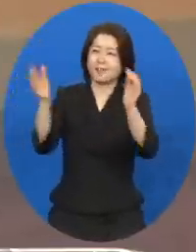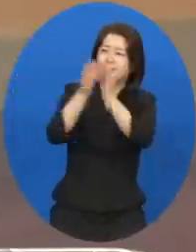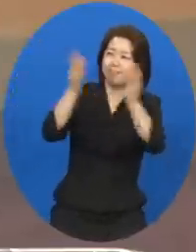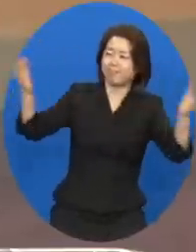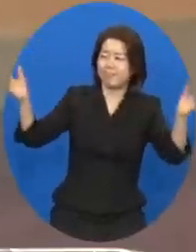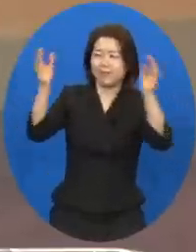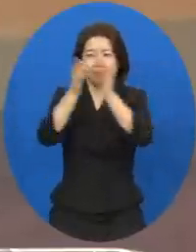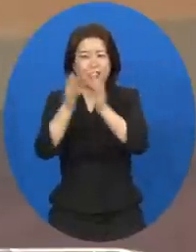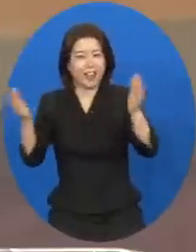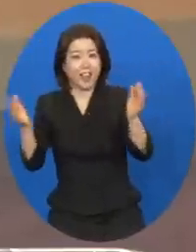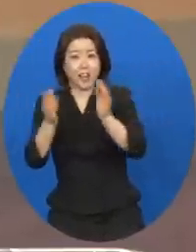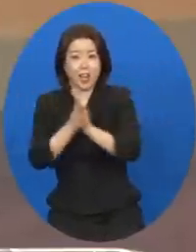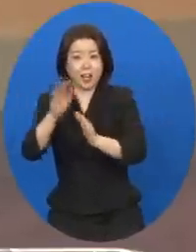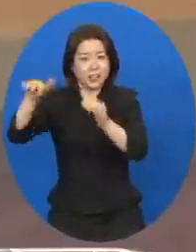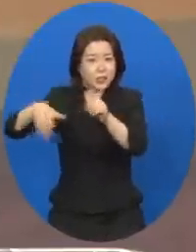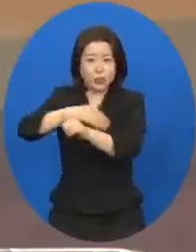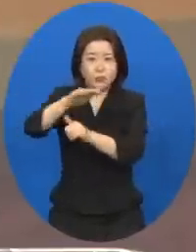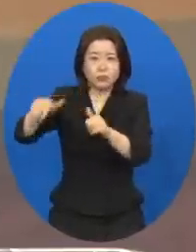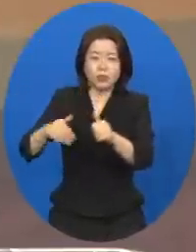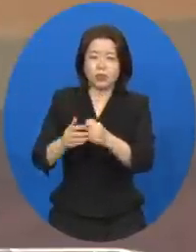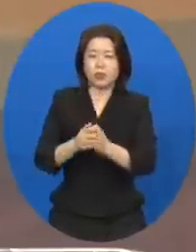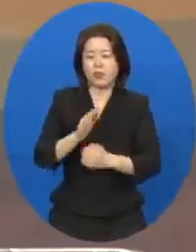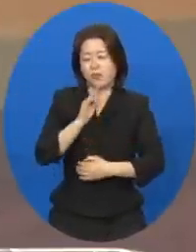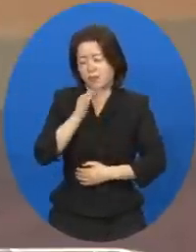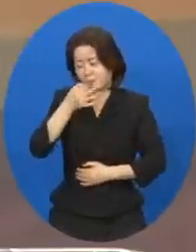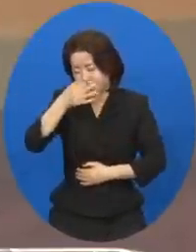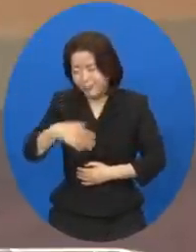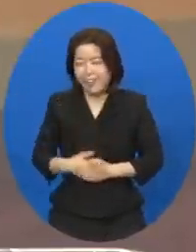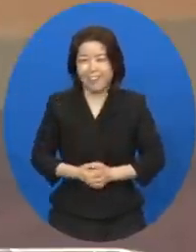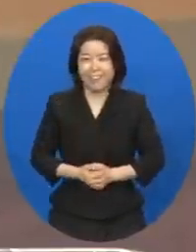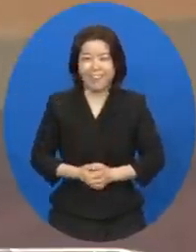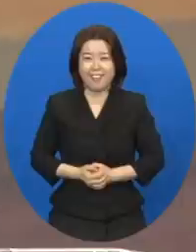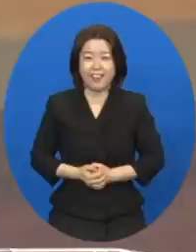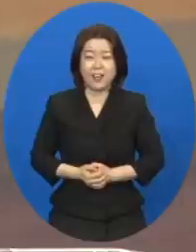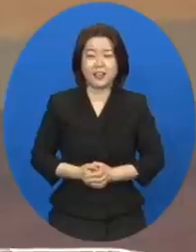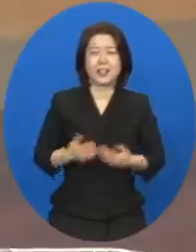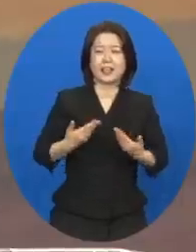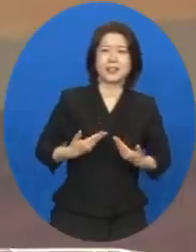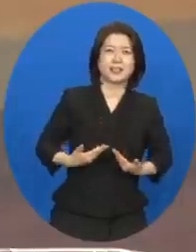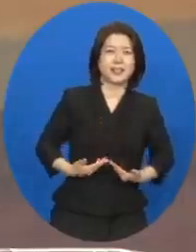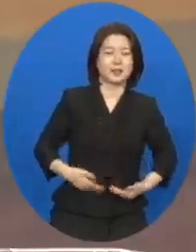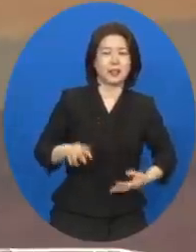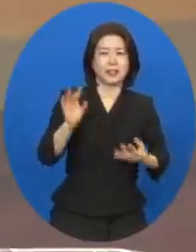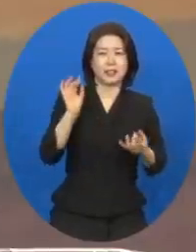손뼉치며 찬양하고 너무너무 힘들어요. 그냥